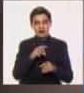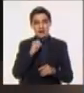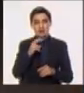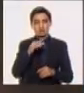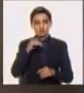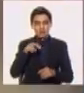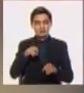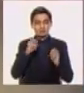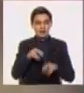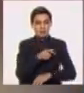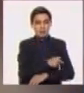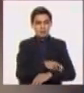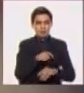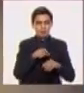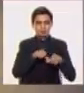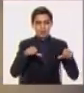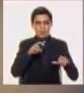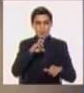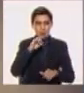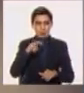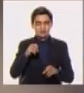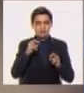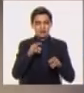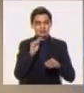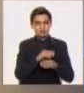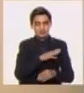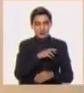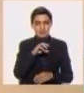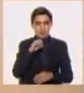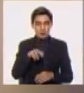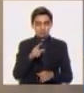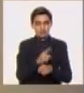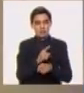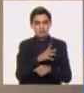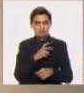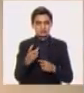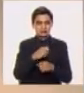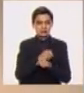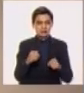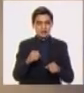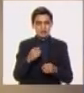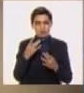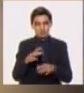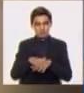блок бекеттер қойылған. Шикізат алмақ болған азаматтарға блок бекеттерден өтуге тыйым салыныпты.